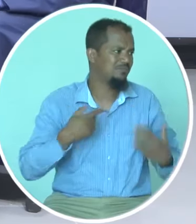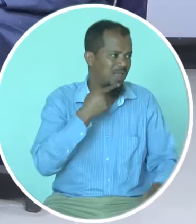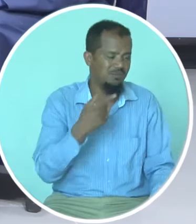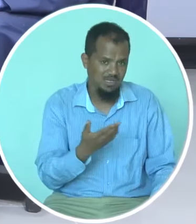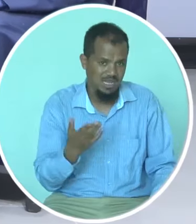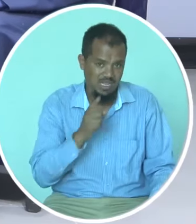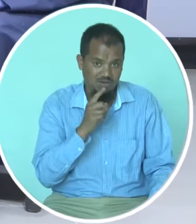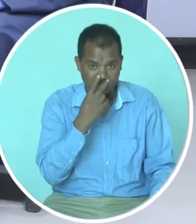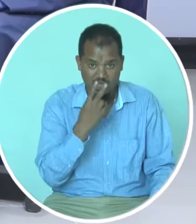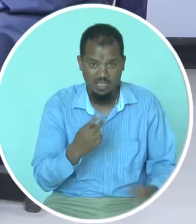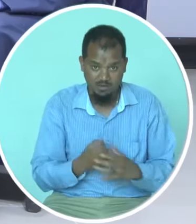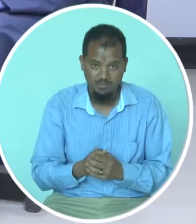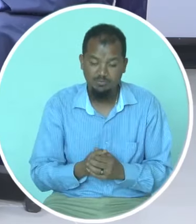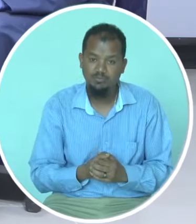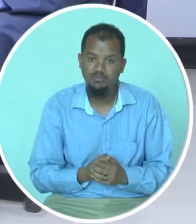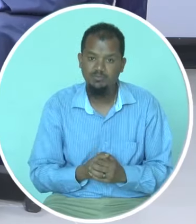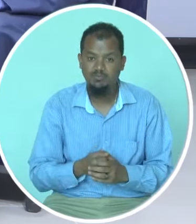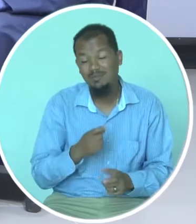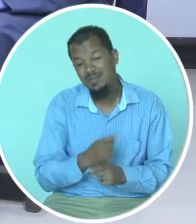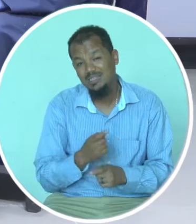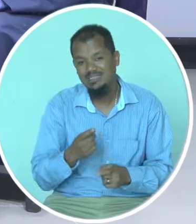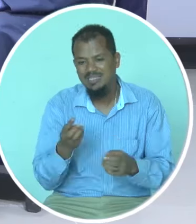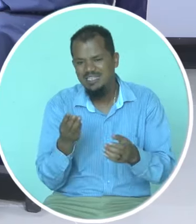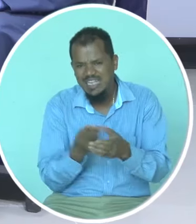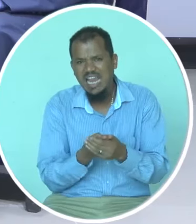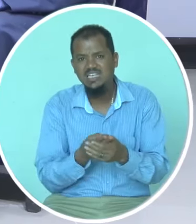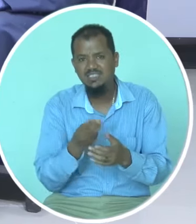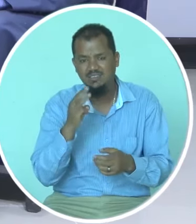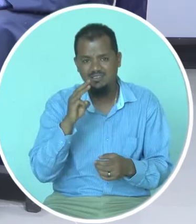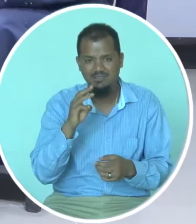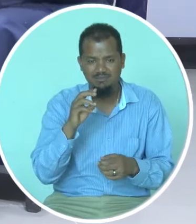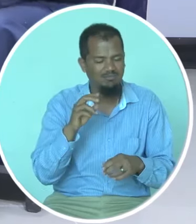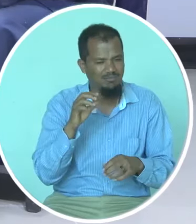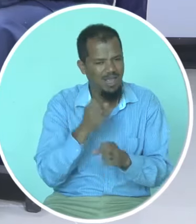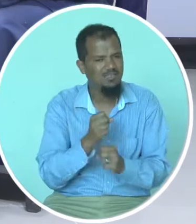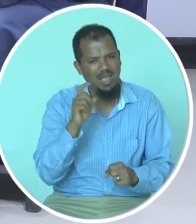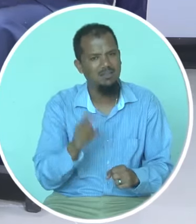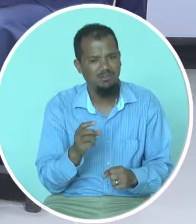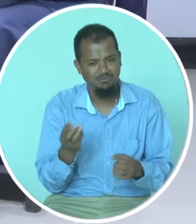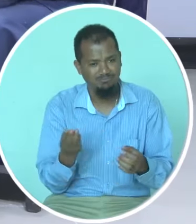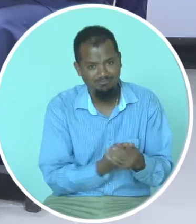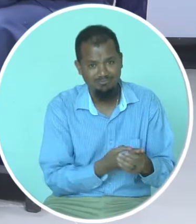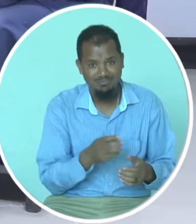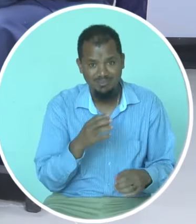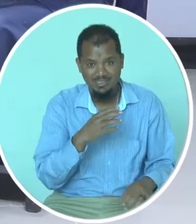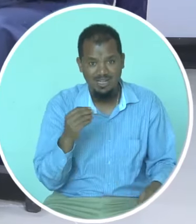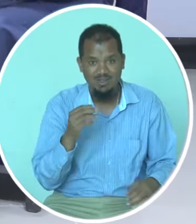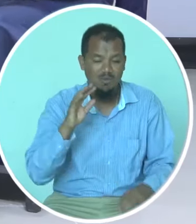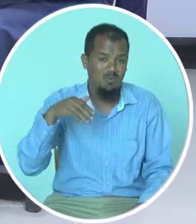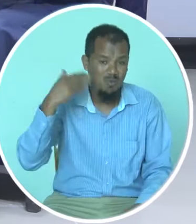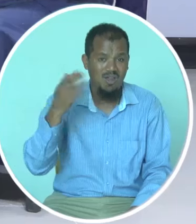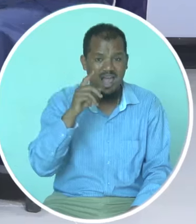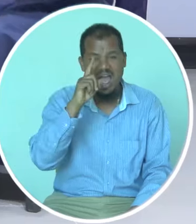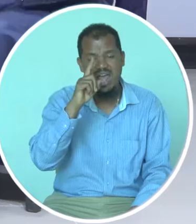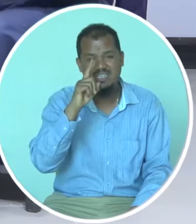ነው ያየነው በጣም እርግጥ መሰነድ አለባቸው እንደዚህ አይነት ልዩነቶች መሰነድና በኋላ